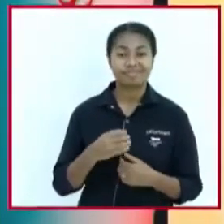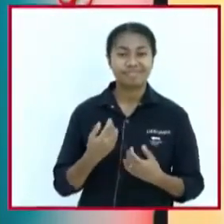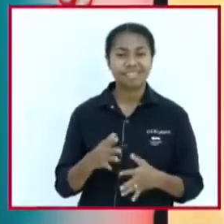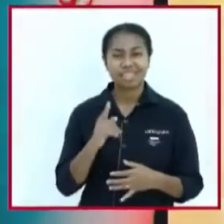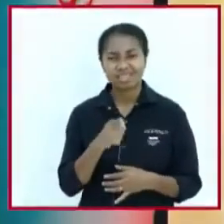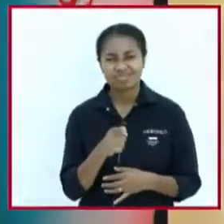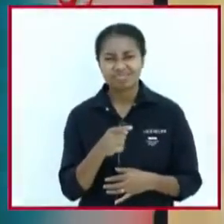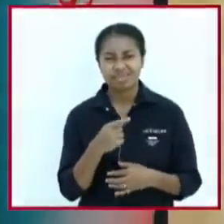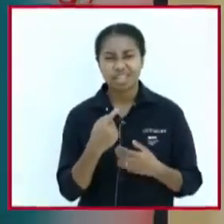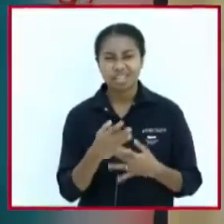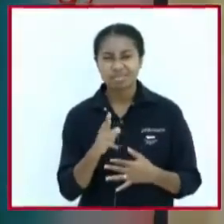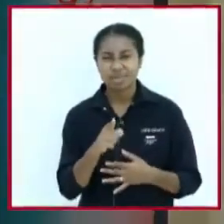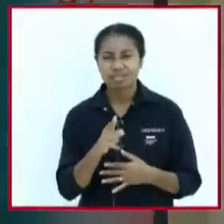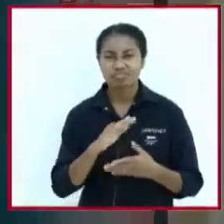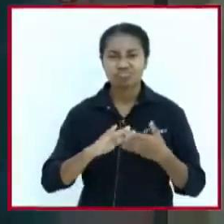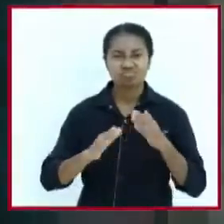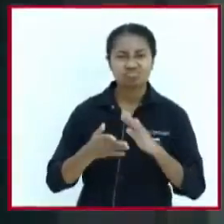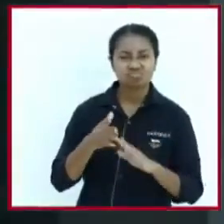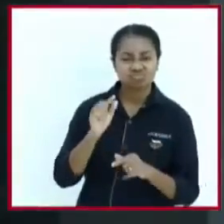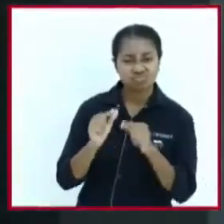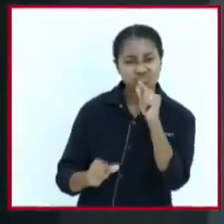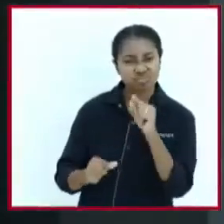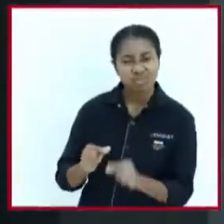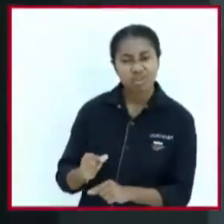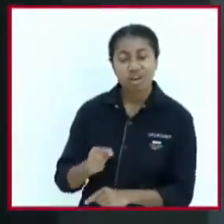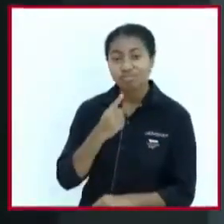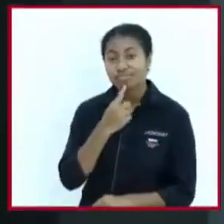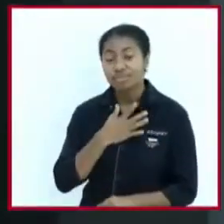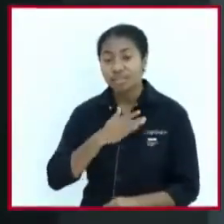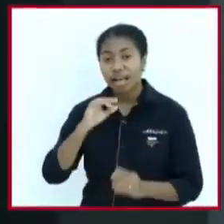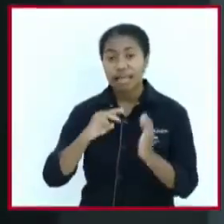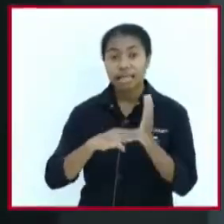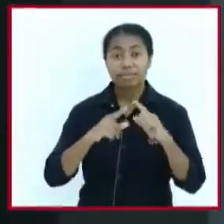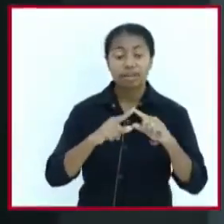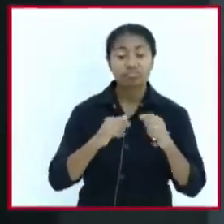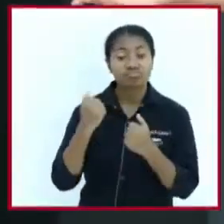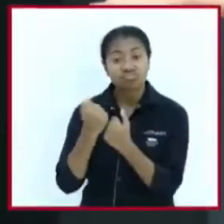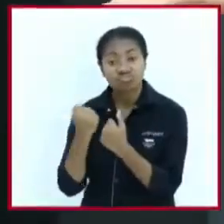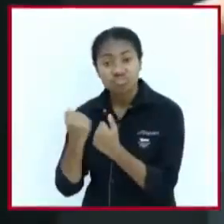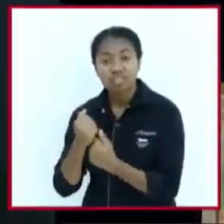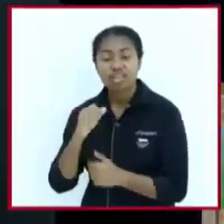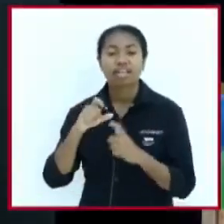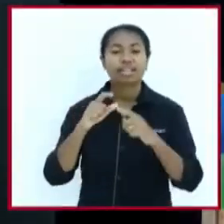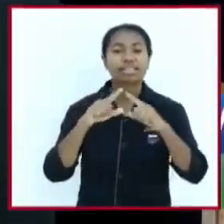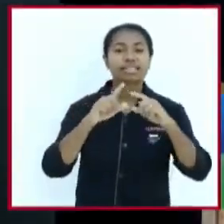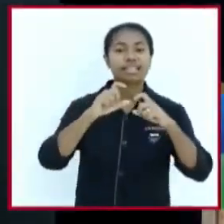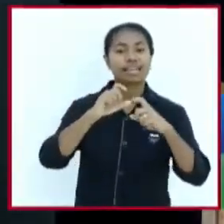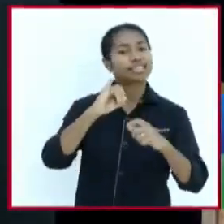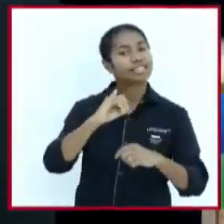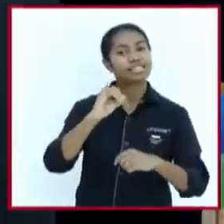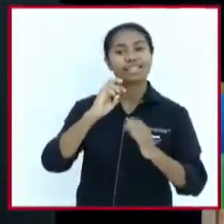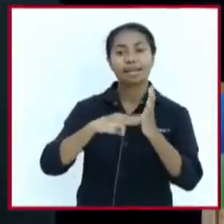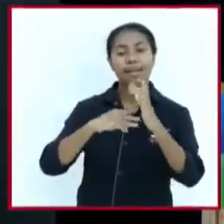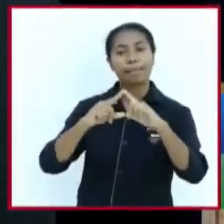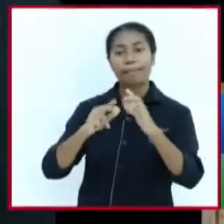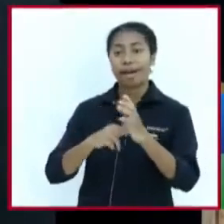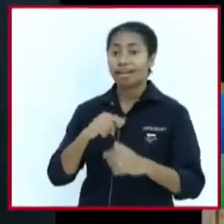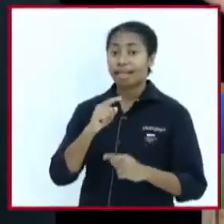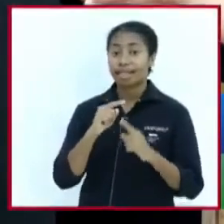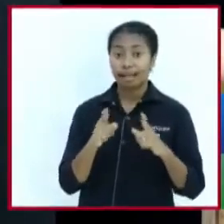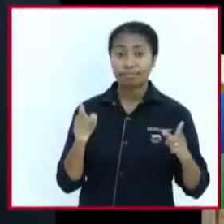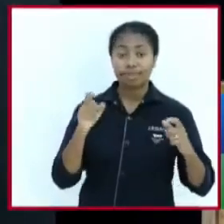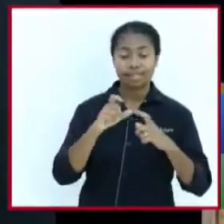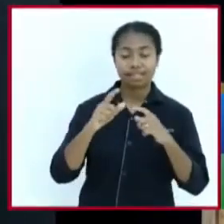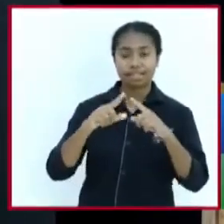sebagai komunitas orang-orang beriman kita ini didukung oleh para saksi-saksi iman yang paling sebut banyak-banyak Tapi sementara